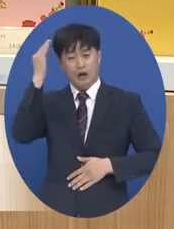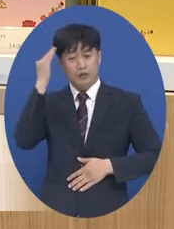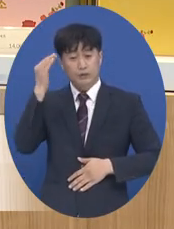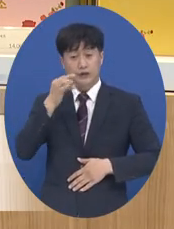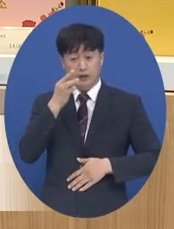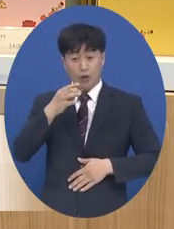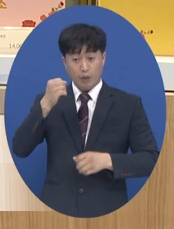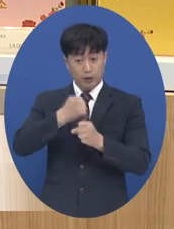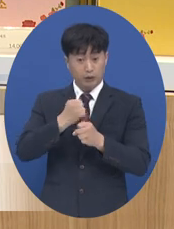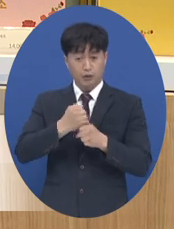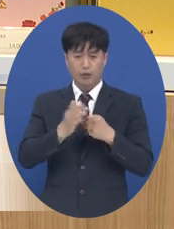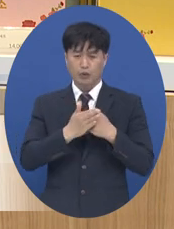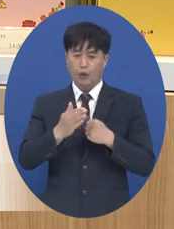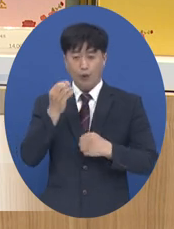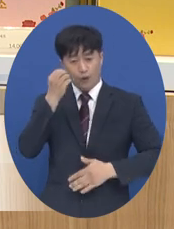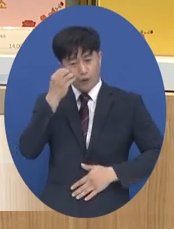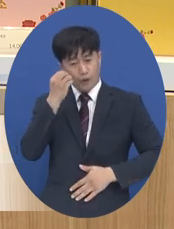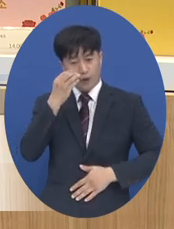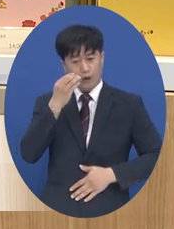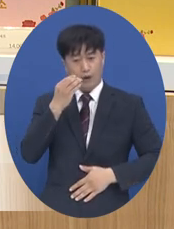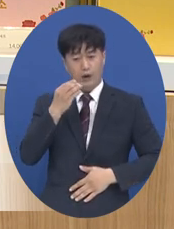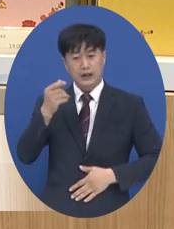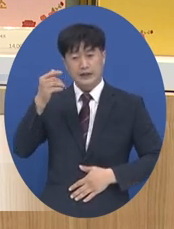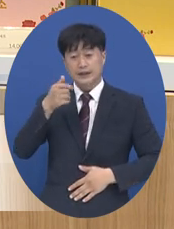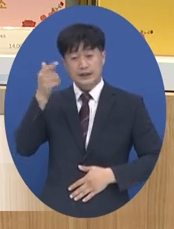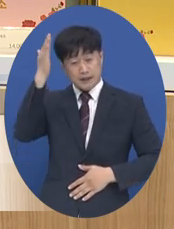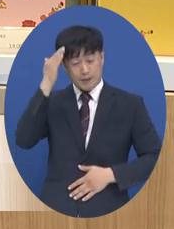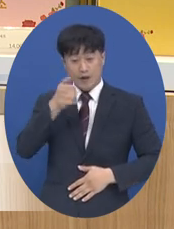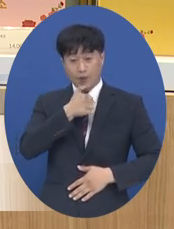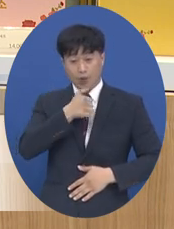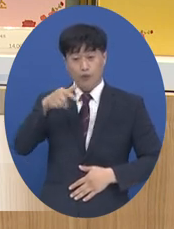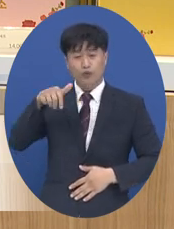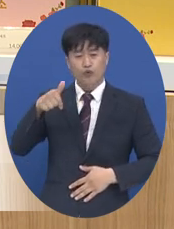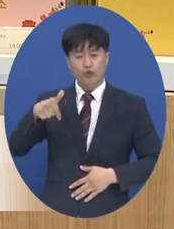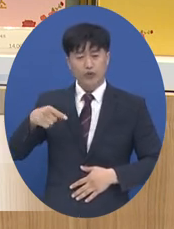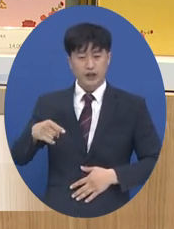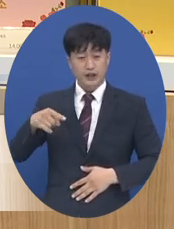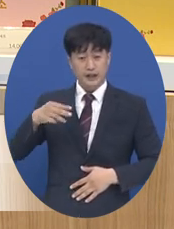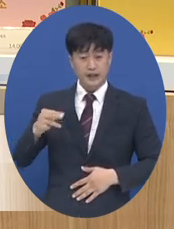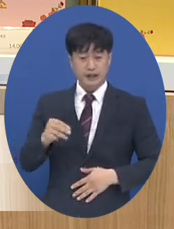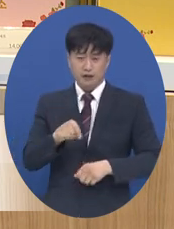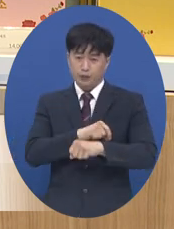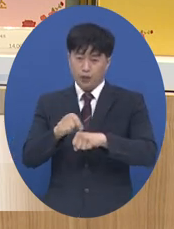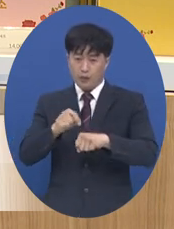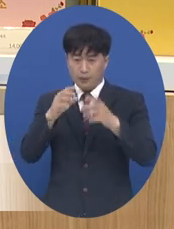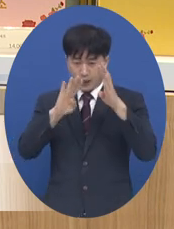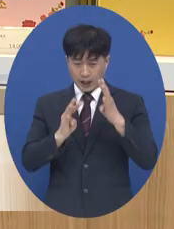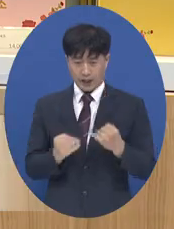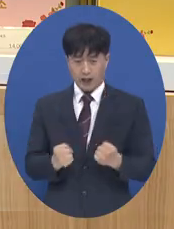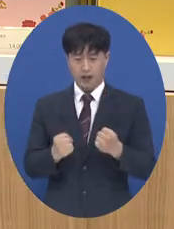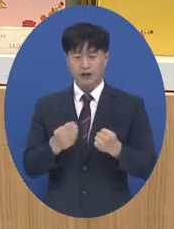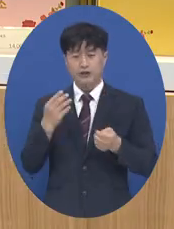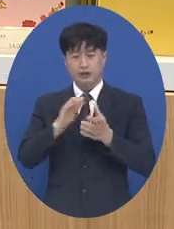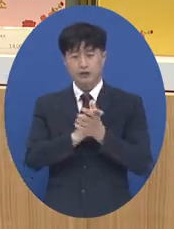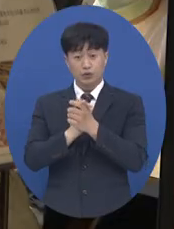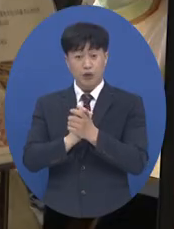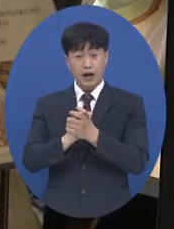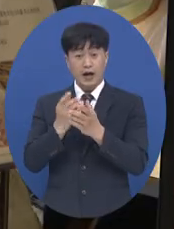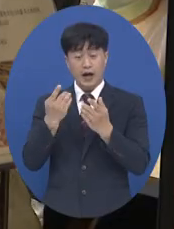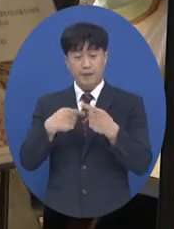만들었다고 하니까 그것도 신기하기도 하고요. 흑임자라든지 귀리라든지 좀 특이한 메뉴가 많아서 친구들이랑 다시 한번